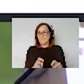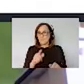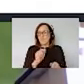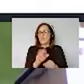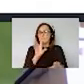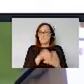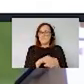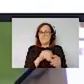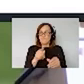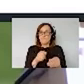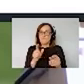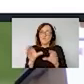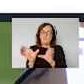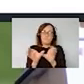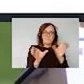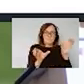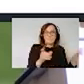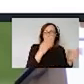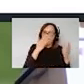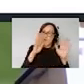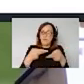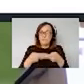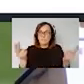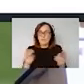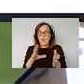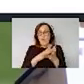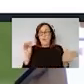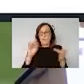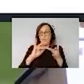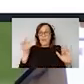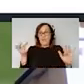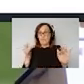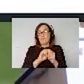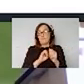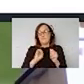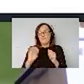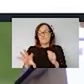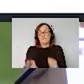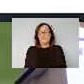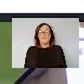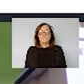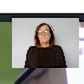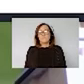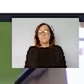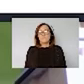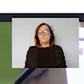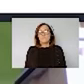ja sobie tylko muszę Państwa przesuwać, żeby udostępnić i teraz uwaga, kopiuję dla Państwa link i już Państwo będą mogli